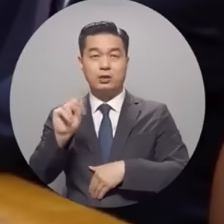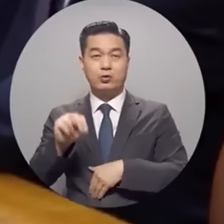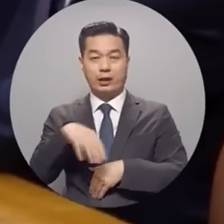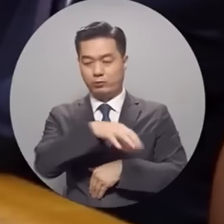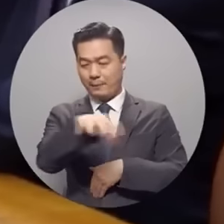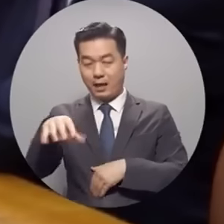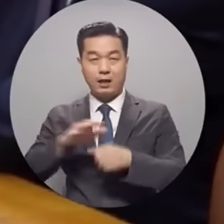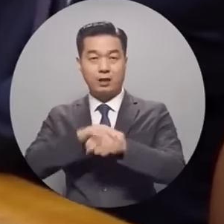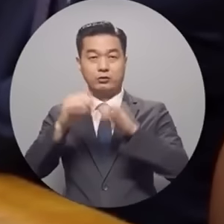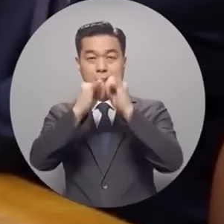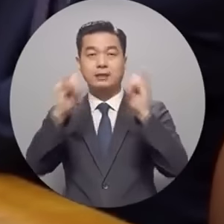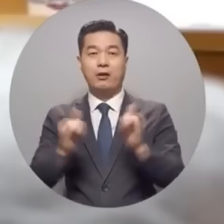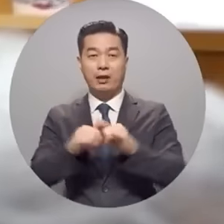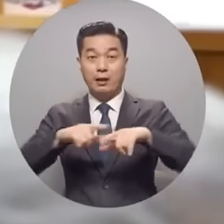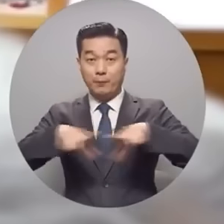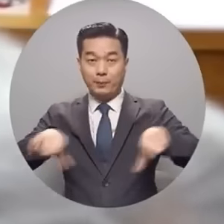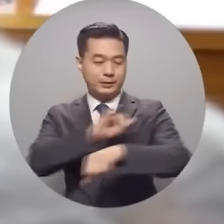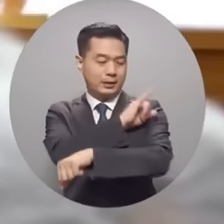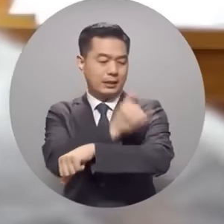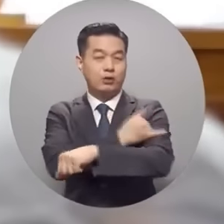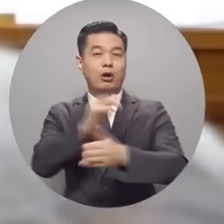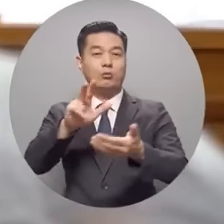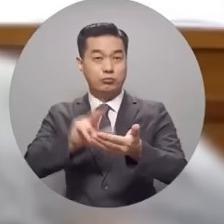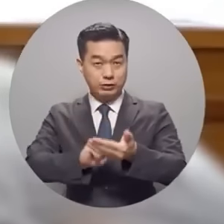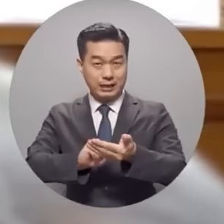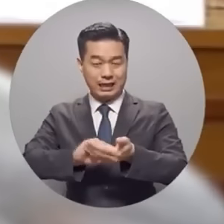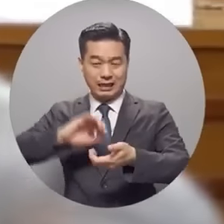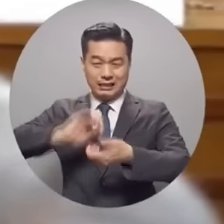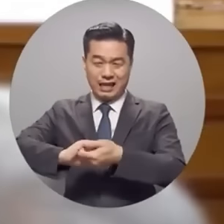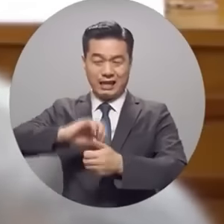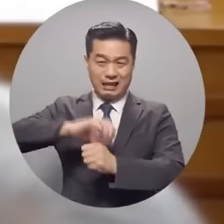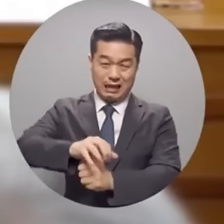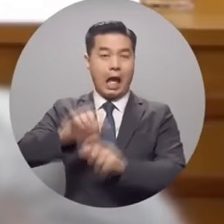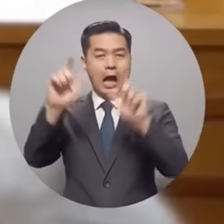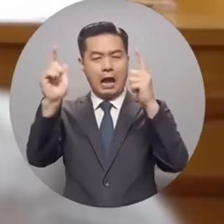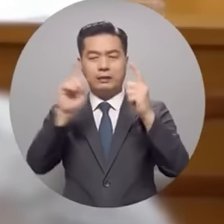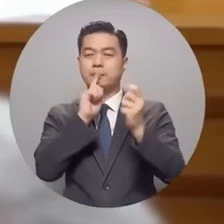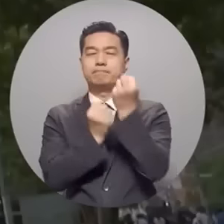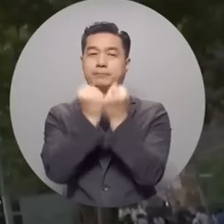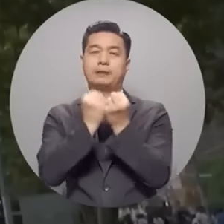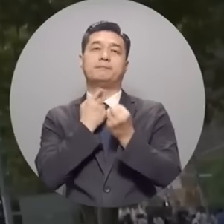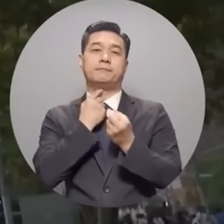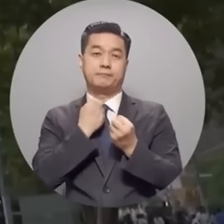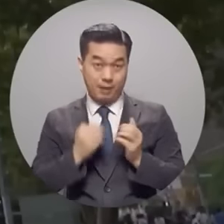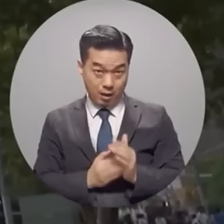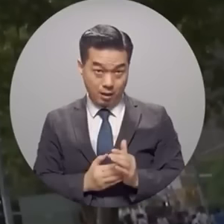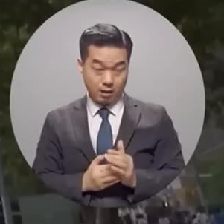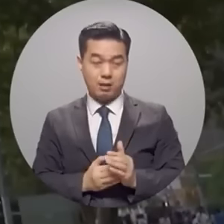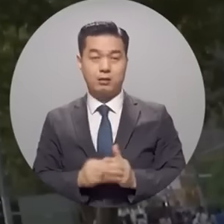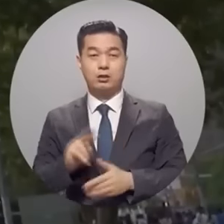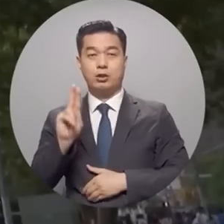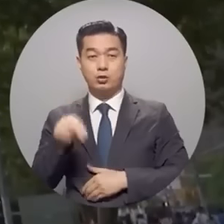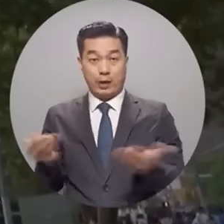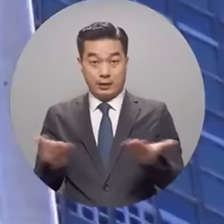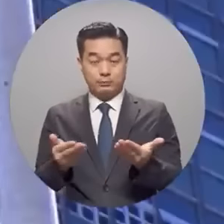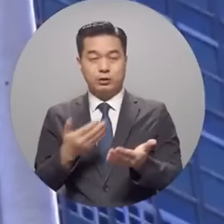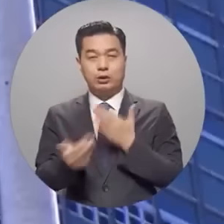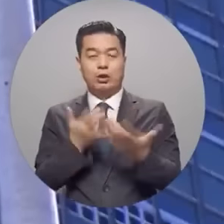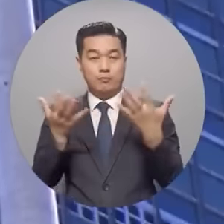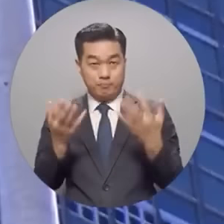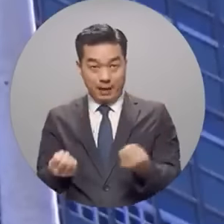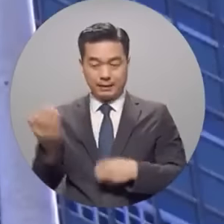국제사회에서 보편적 인권 문제로 다루는 것까지 제약하는 건 아니라는 해석을 내놓은 바 있습니다. 유엔 근무 경험이 풍부한 전직